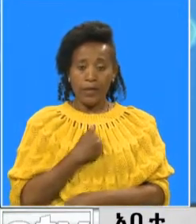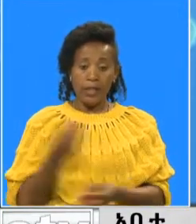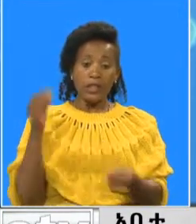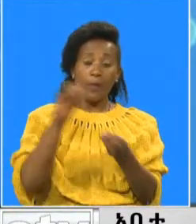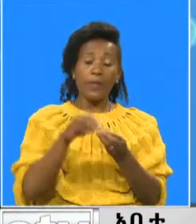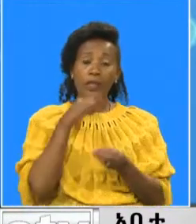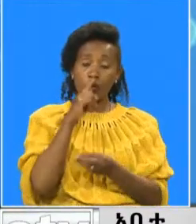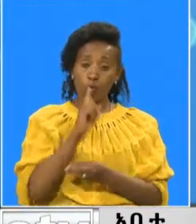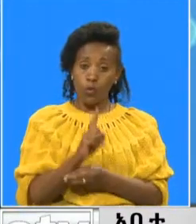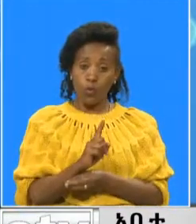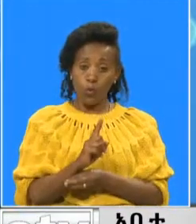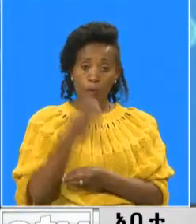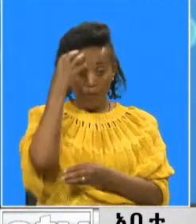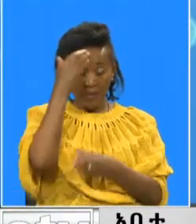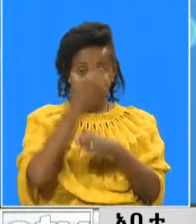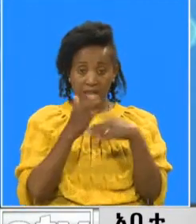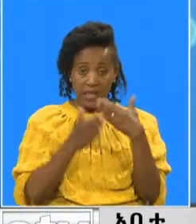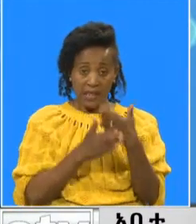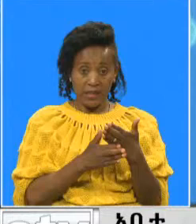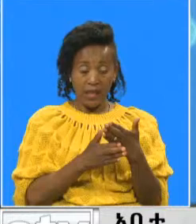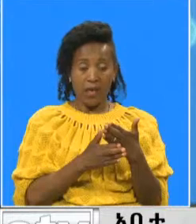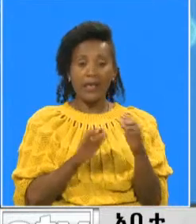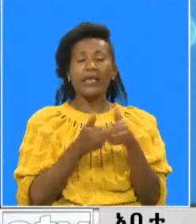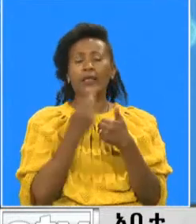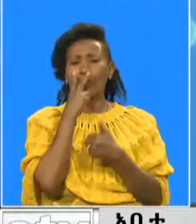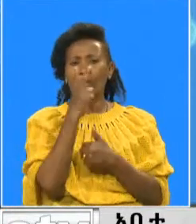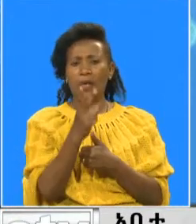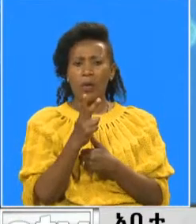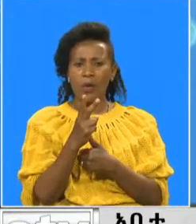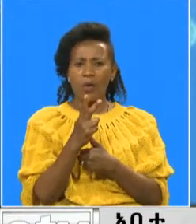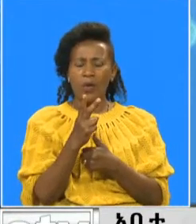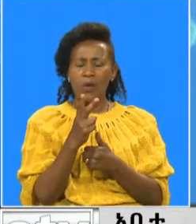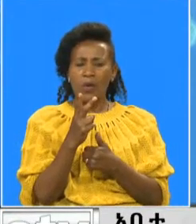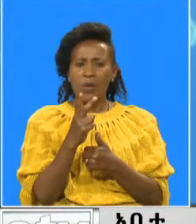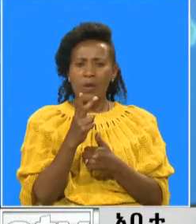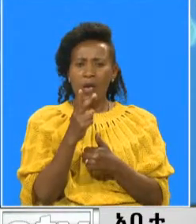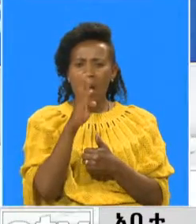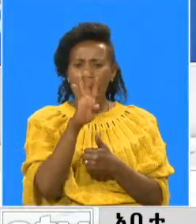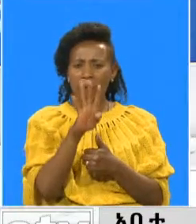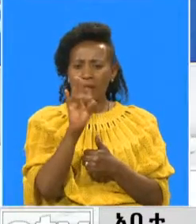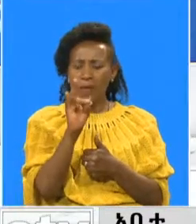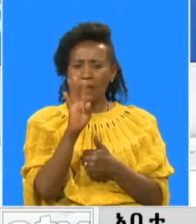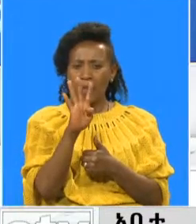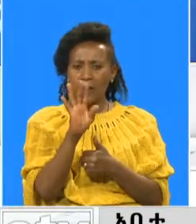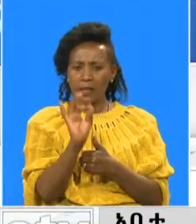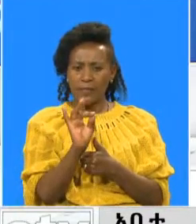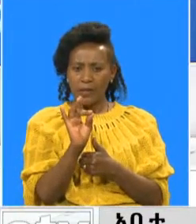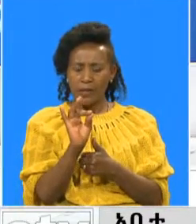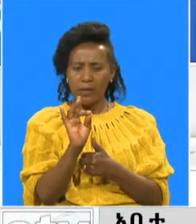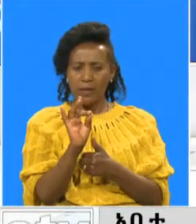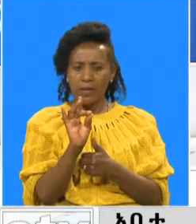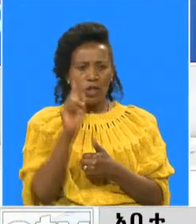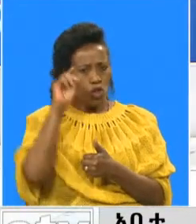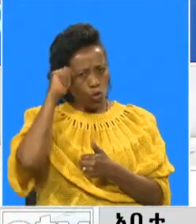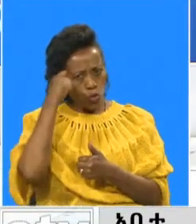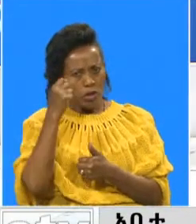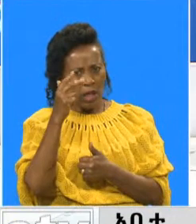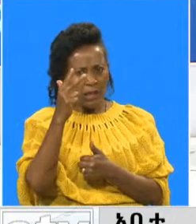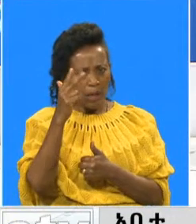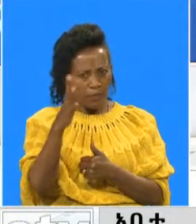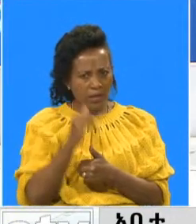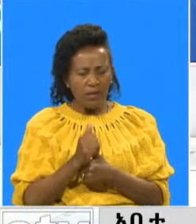እየጨመረ ስለሆነ በመንግስት ደረጃ እንዴት ነው የሚታየው? ቢያንስ ጤፍ እስከ 47 48 እየተሸጠ ነው። ሽንኩርት እስከ